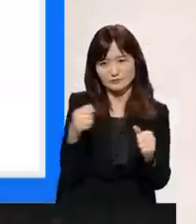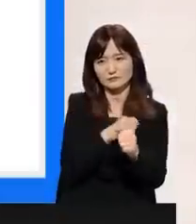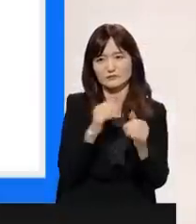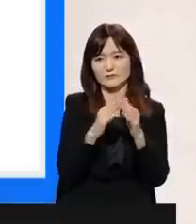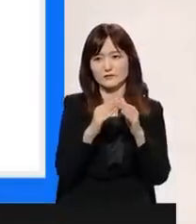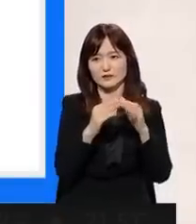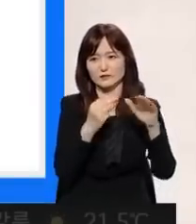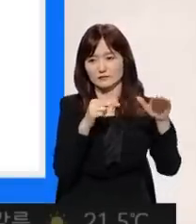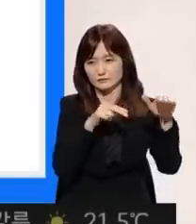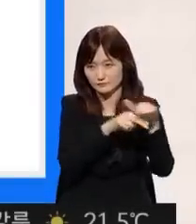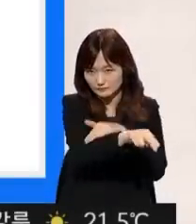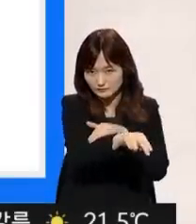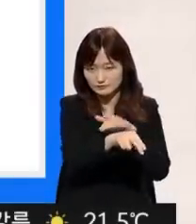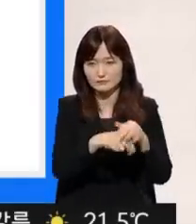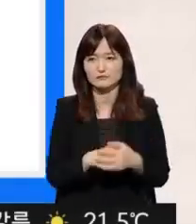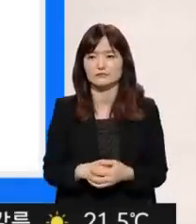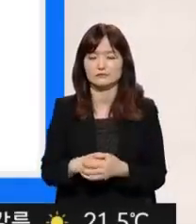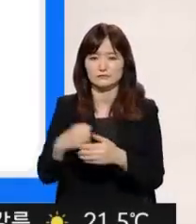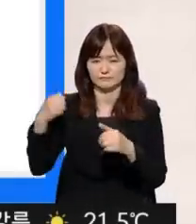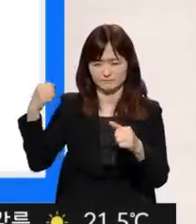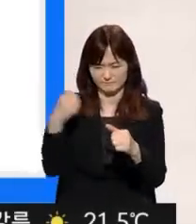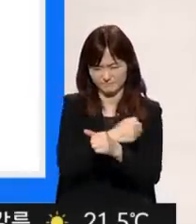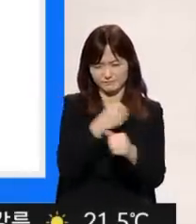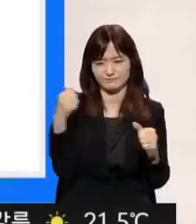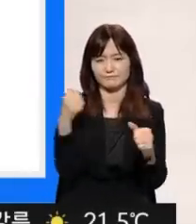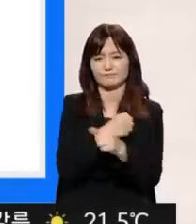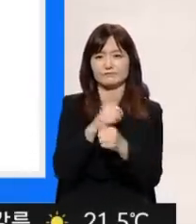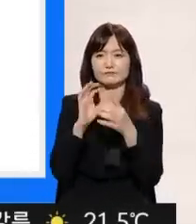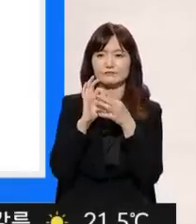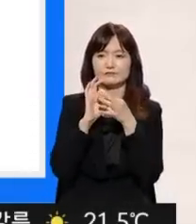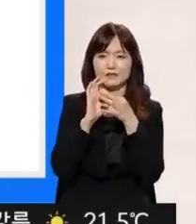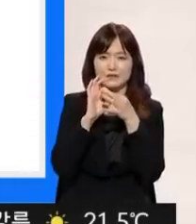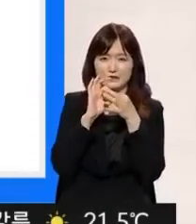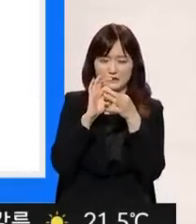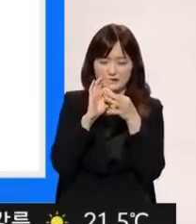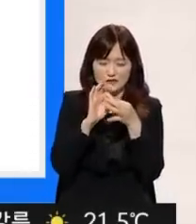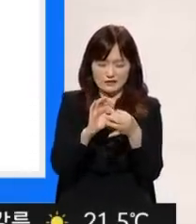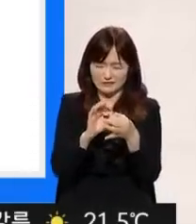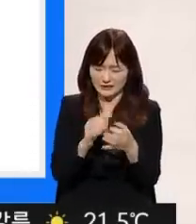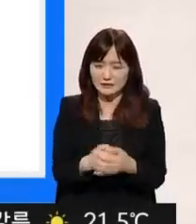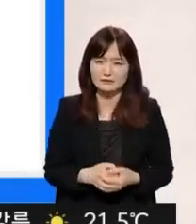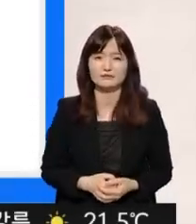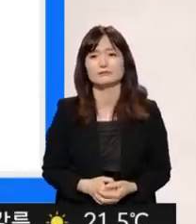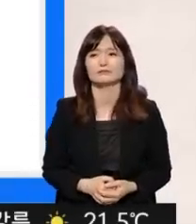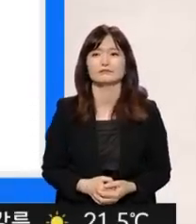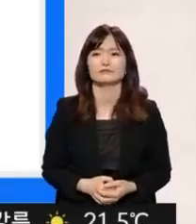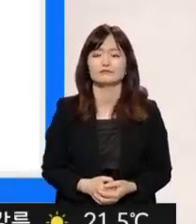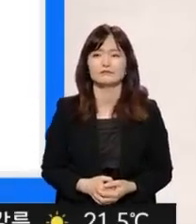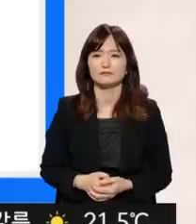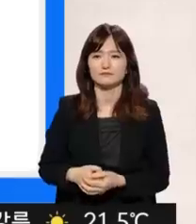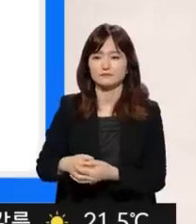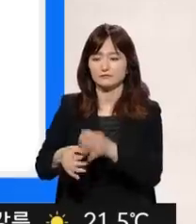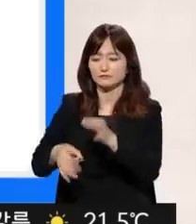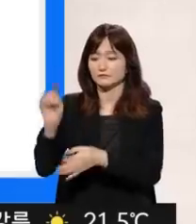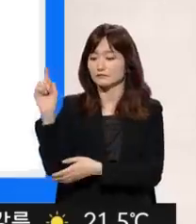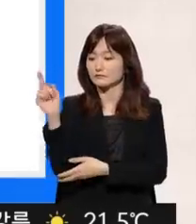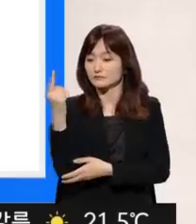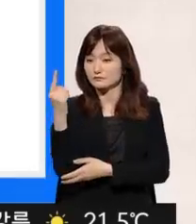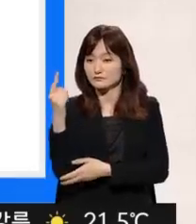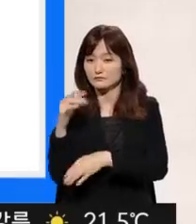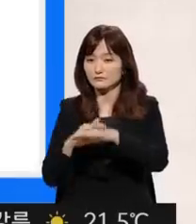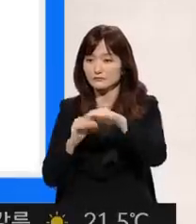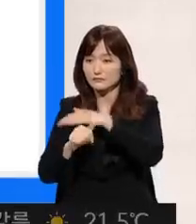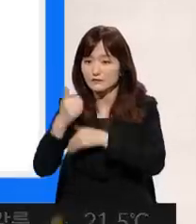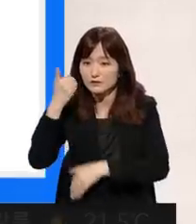수 없었다 끝내 계속해서 폭력을 일삼았다라는 일이 지금 나오고 있어서 과연 그 프로선수가 누구인지 이게 정말